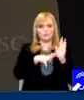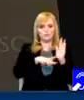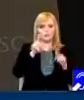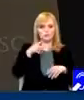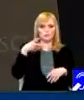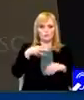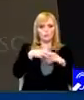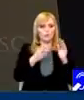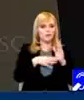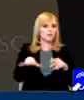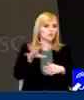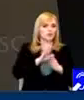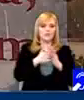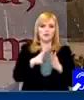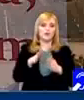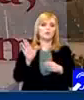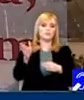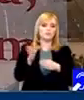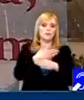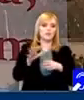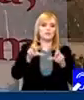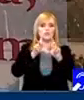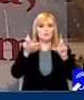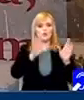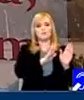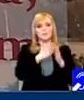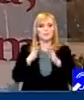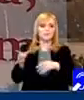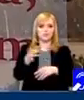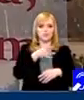1991-2018. Toate cărțile vor ajunge în școli, licee și biblioteci din